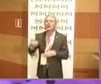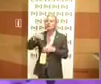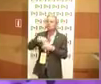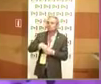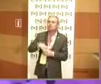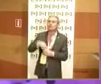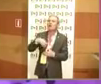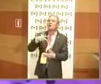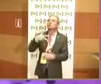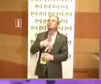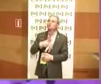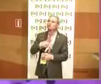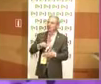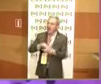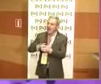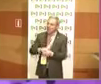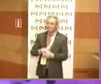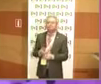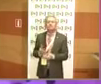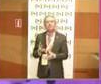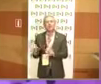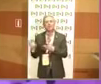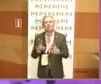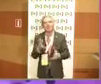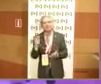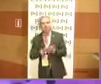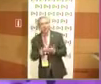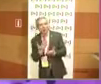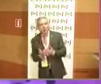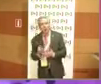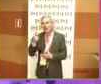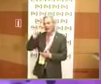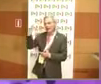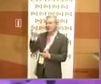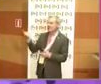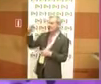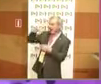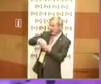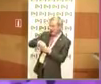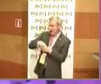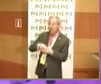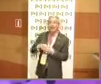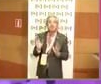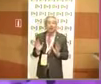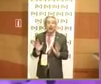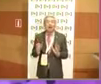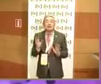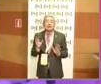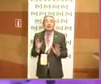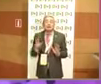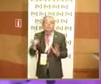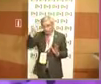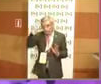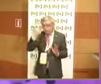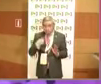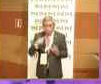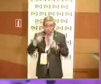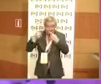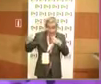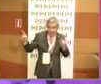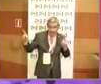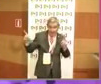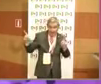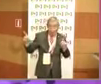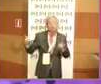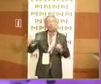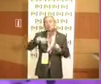con noi i nostri valori e le nostre idee, sapendo che anche quando non la pensiamo in modo diverso, abbiamo